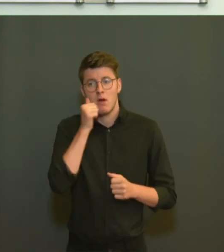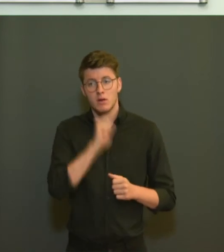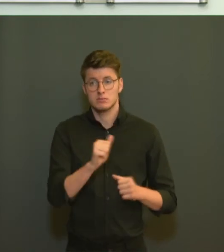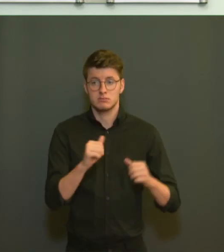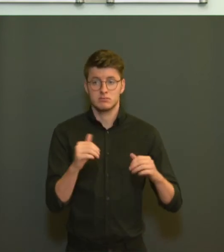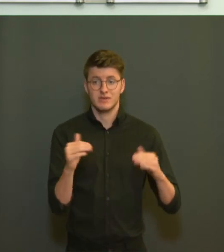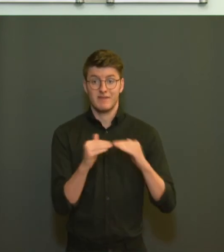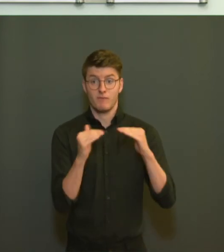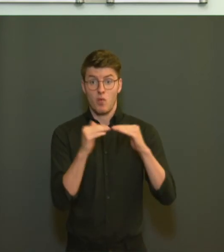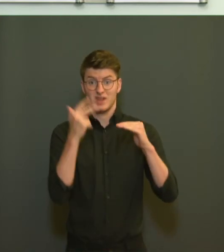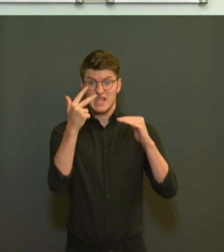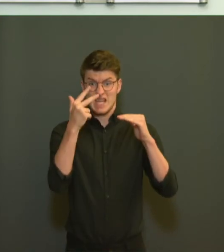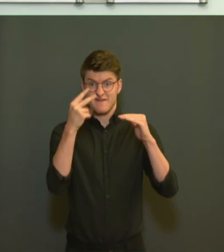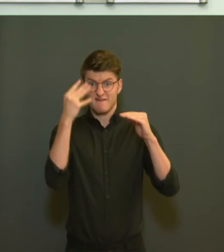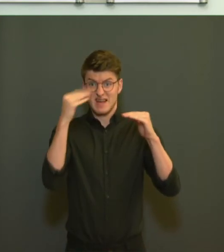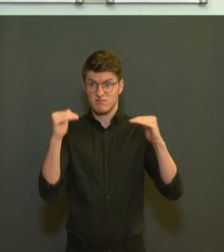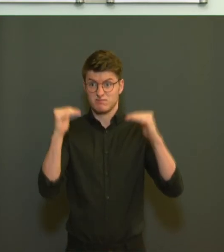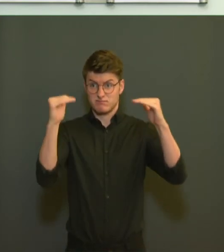maatregelen genomen worden.